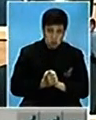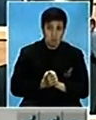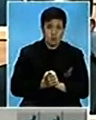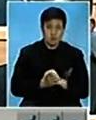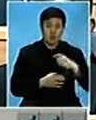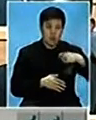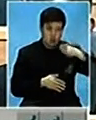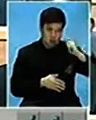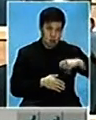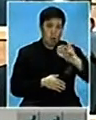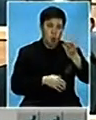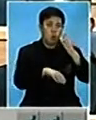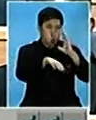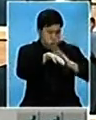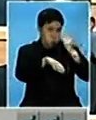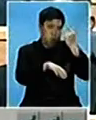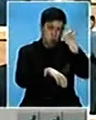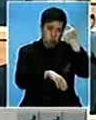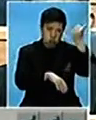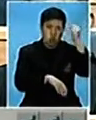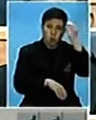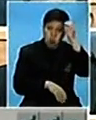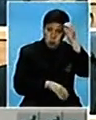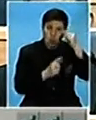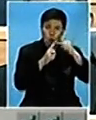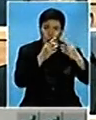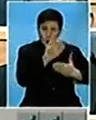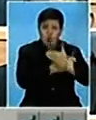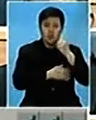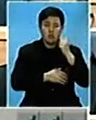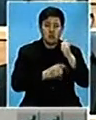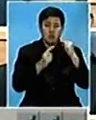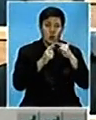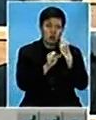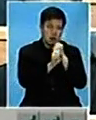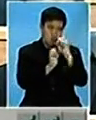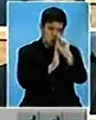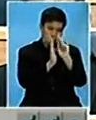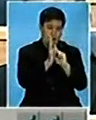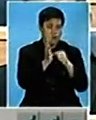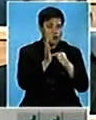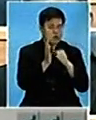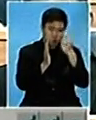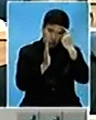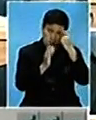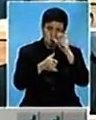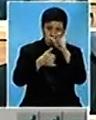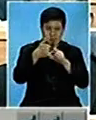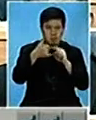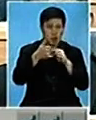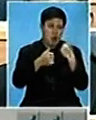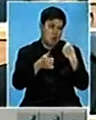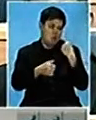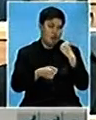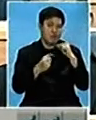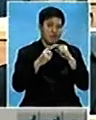ศาลเป็นคนเก่งเป็นคนมีความรู้เป็นคนที่มีโอกาสเป็นคนที่ถือกฎหมายอยู่ในมือและเป็นคนที่มีอำนาจ